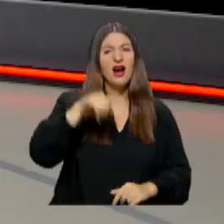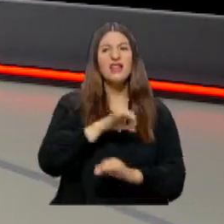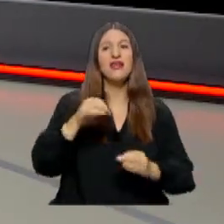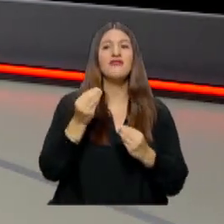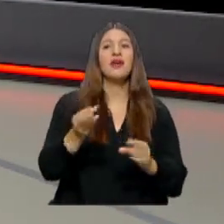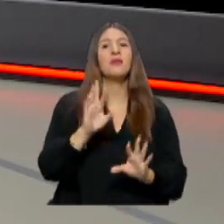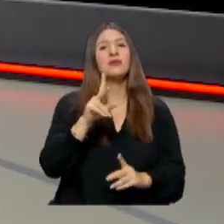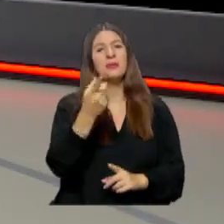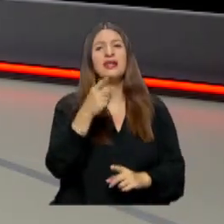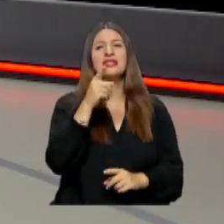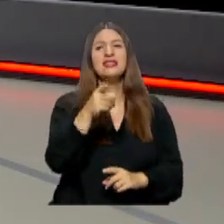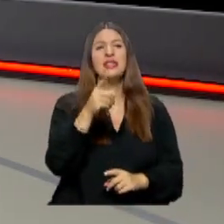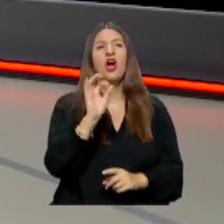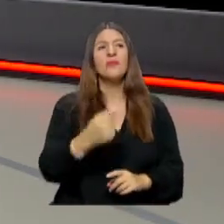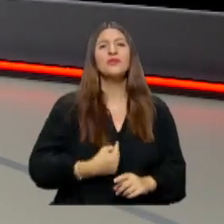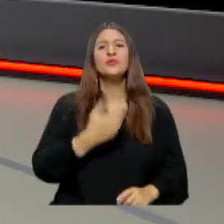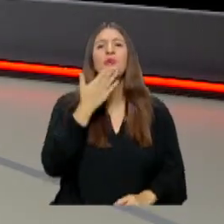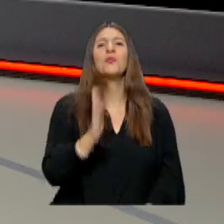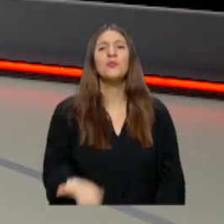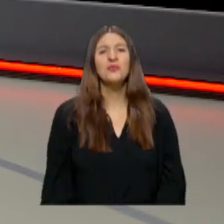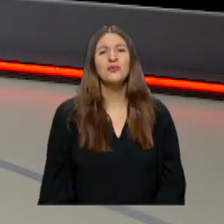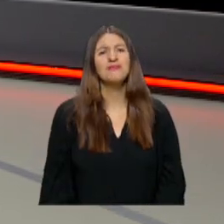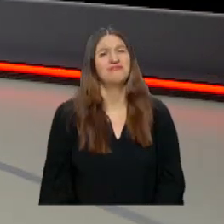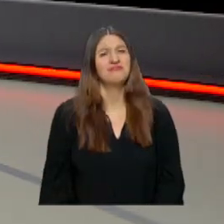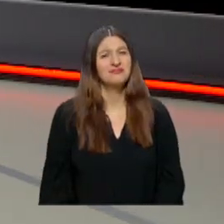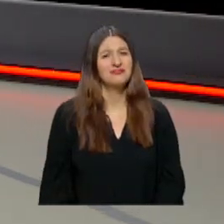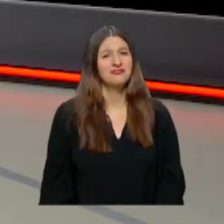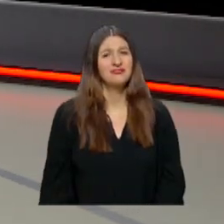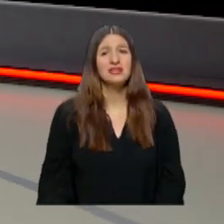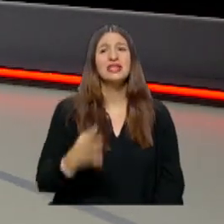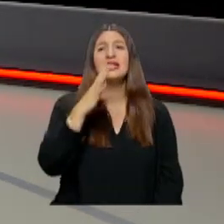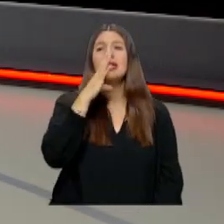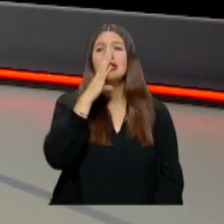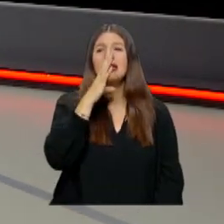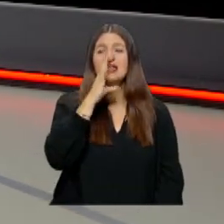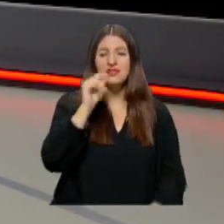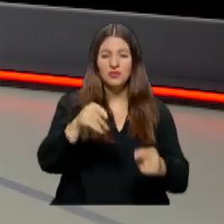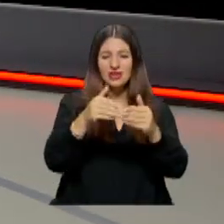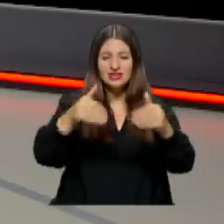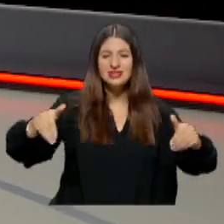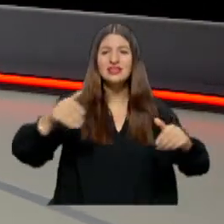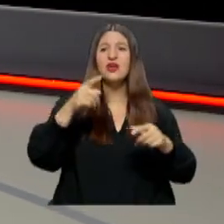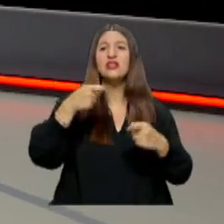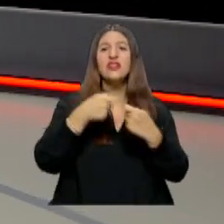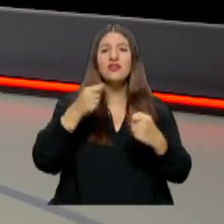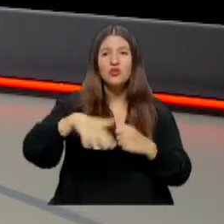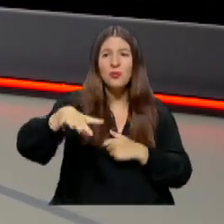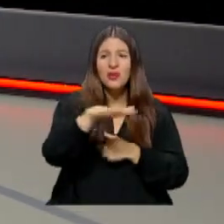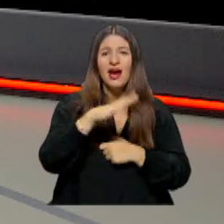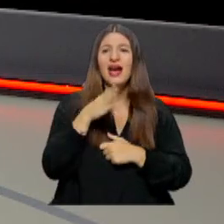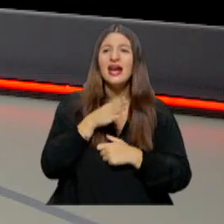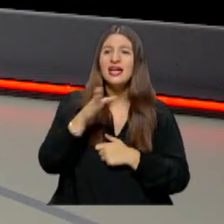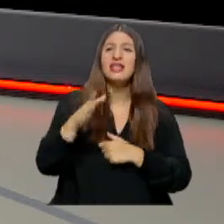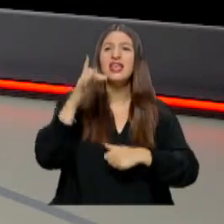tam verememiş gibi, sizde de öyle bir his yok mu? Kim mevzilere, o savaşılan topraklara